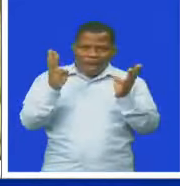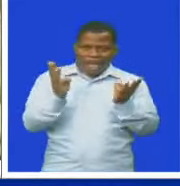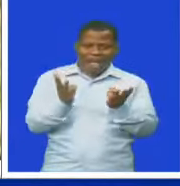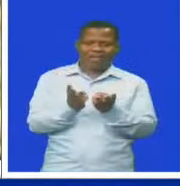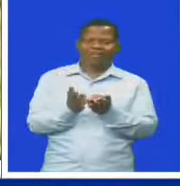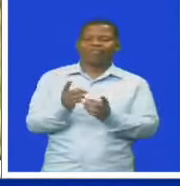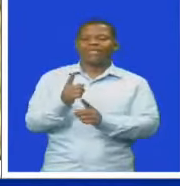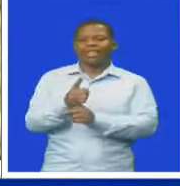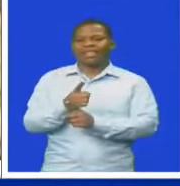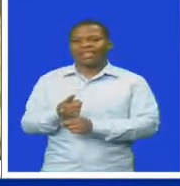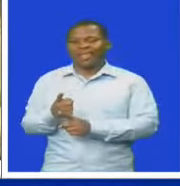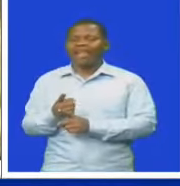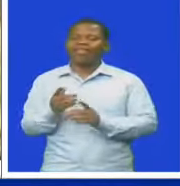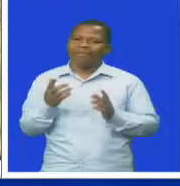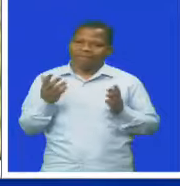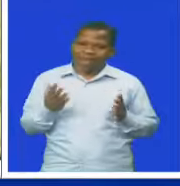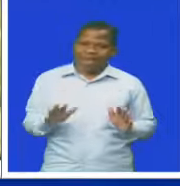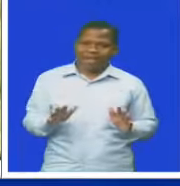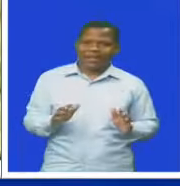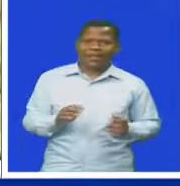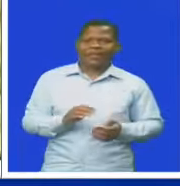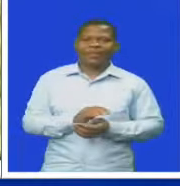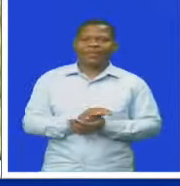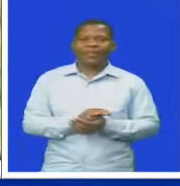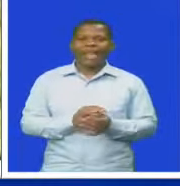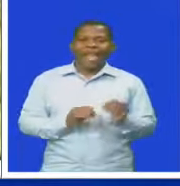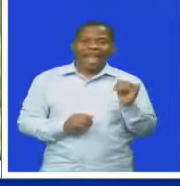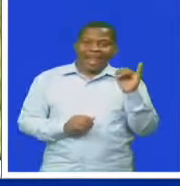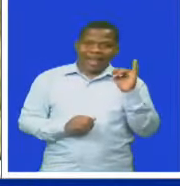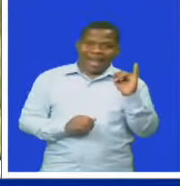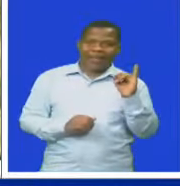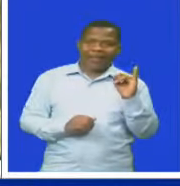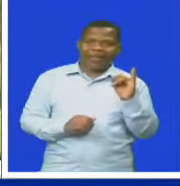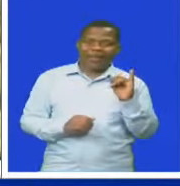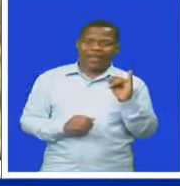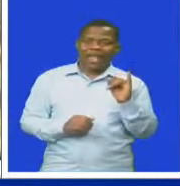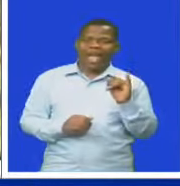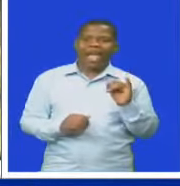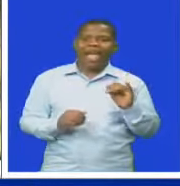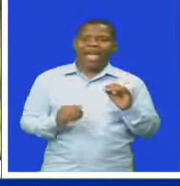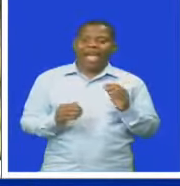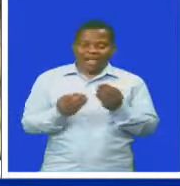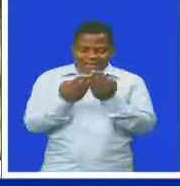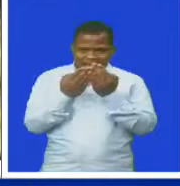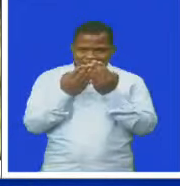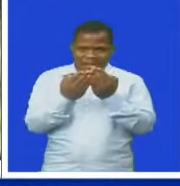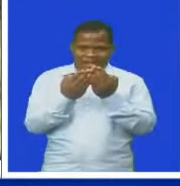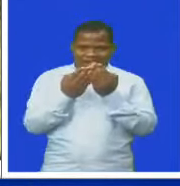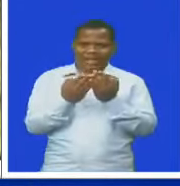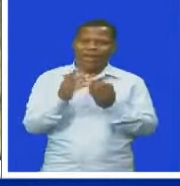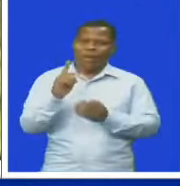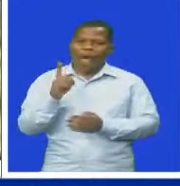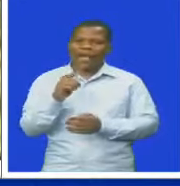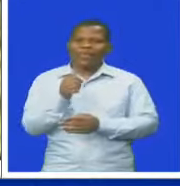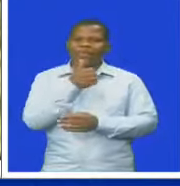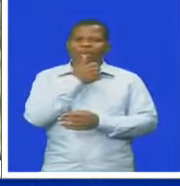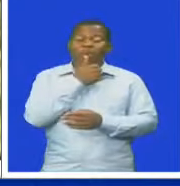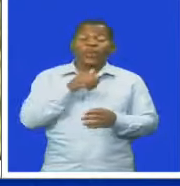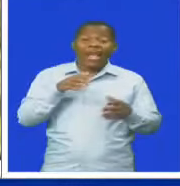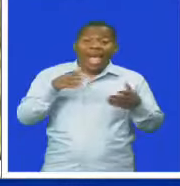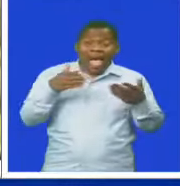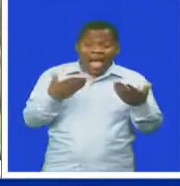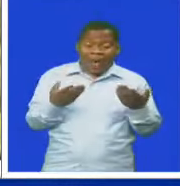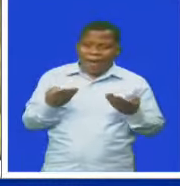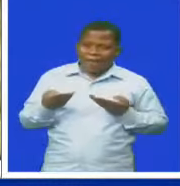nje kubuyeketa leti ingcithi sibuke indzaba ye education ukuthi singayisebenzisa njani lwati lesinalo ukuthi sisite bosomabhizinisi ukuthi